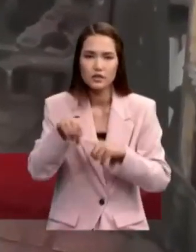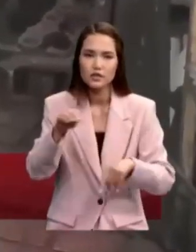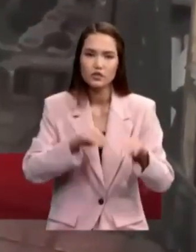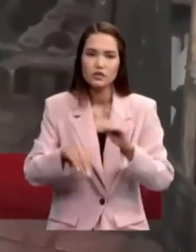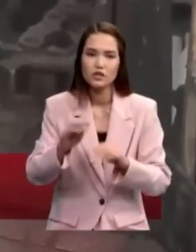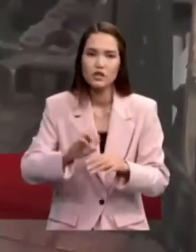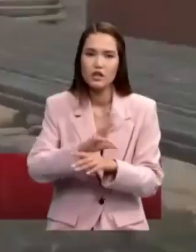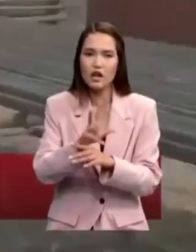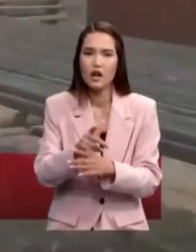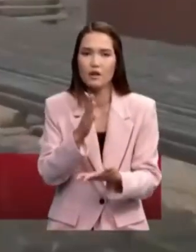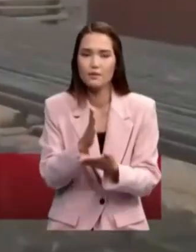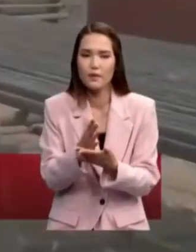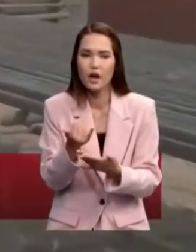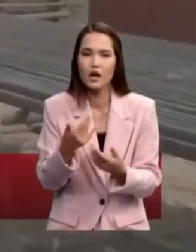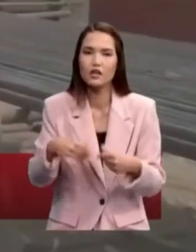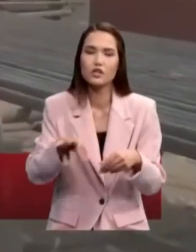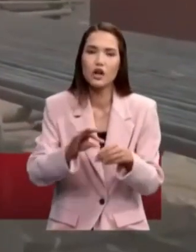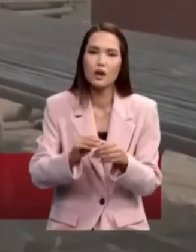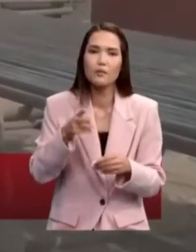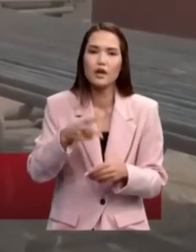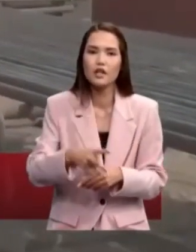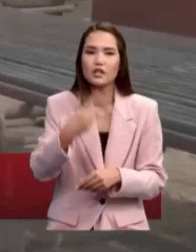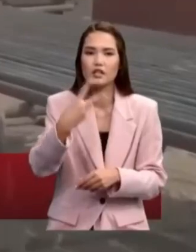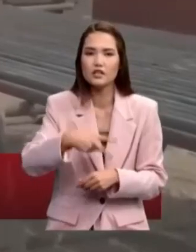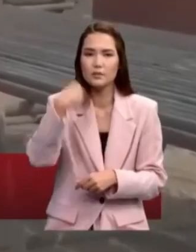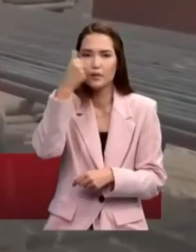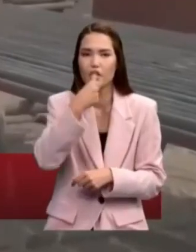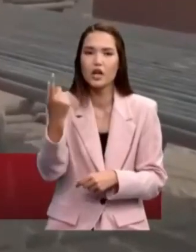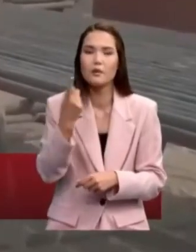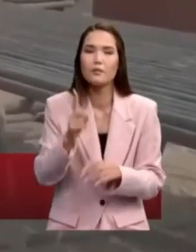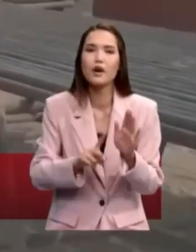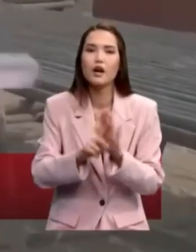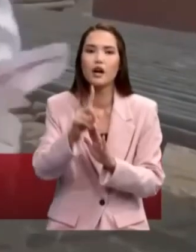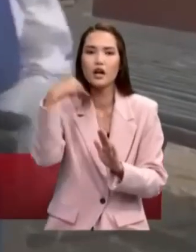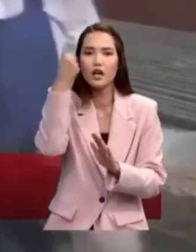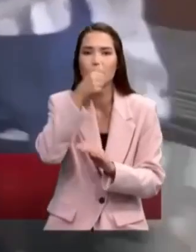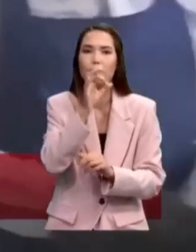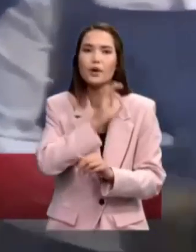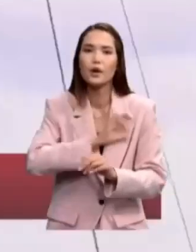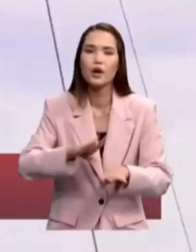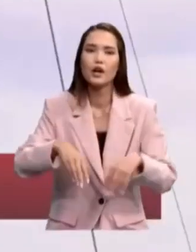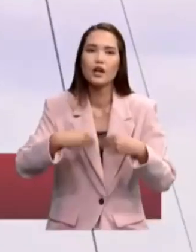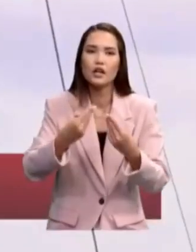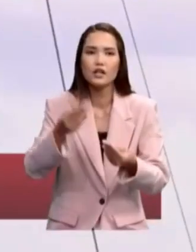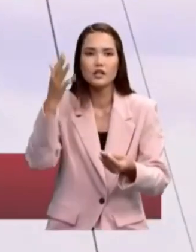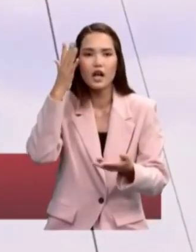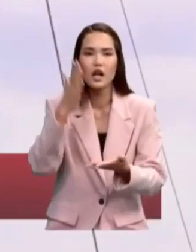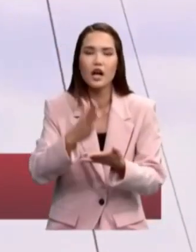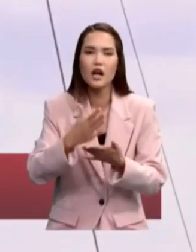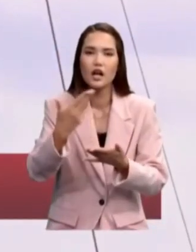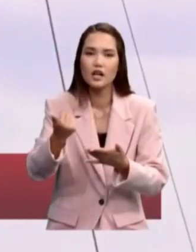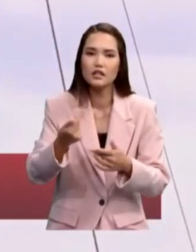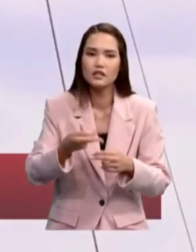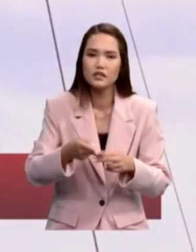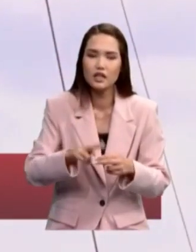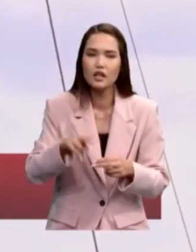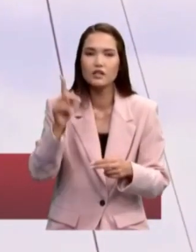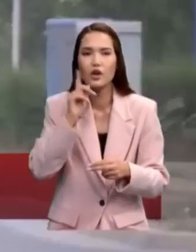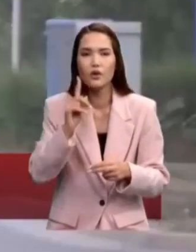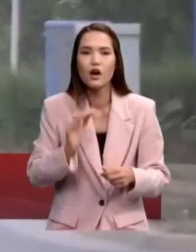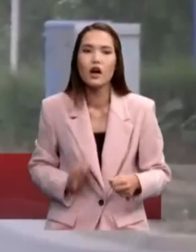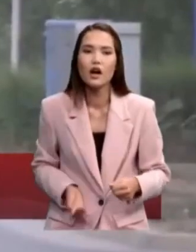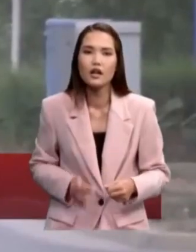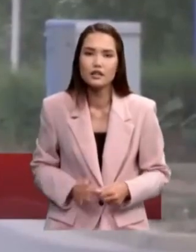қамтамасыз етеді. Ал жалпы зауыт 2026 жылдың бірінші жарты жылдығында қолданысқа беріледі деп жоспарланған. Сондай-ақ Қазпетродрилинг